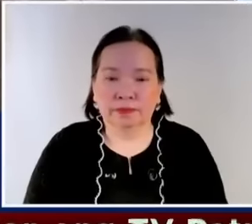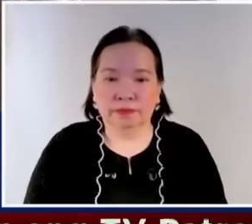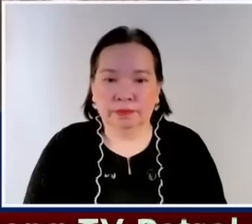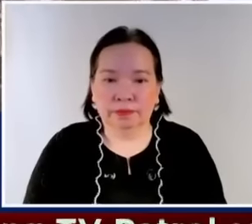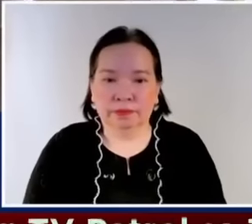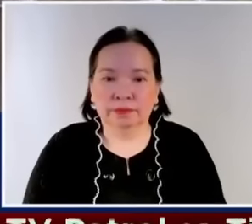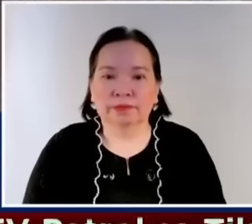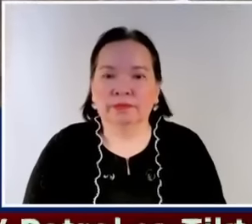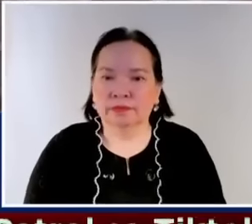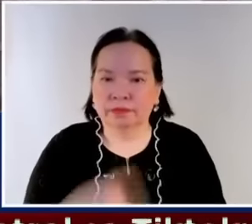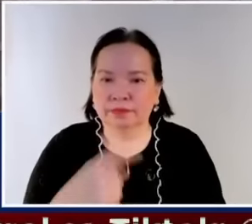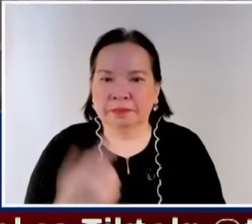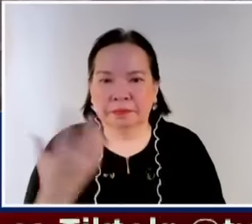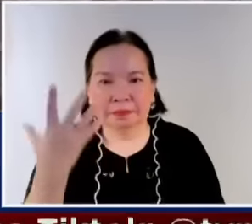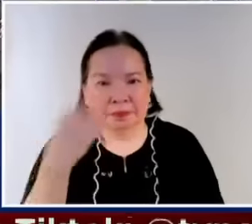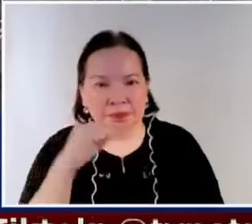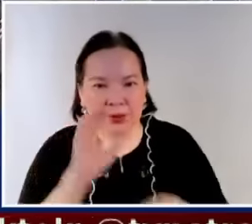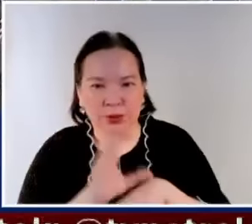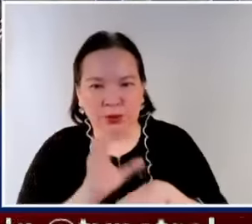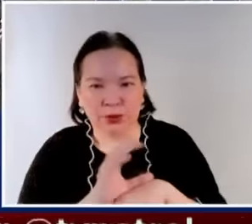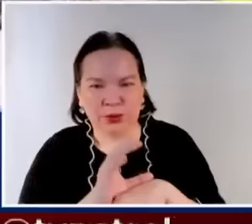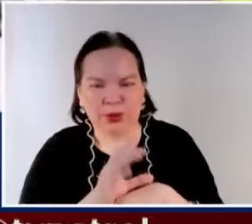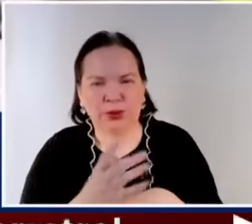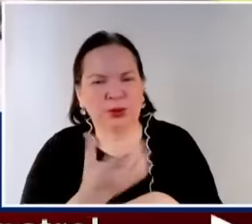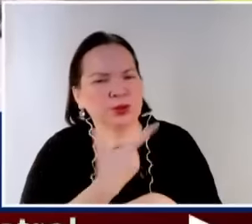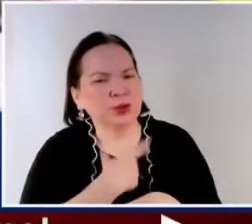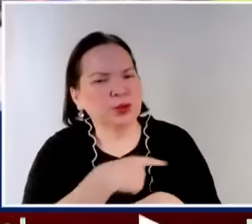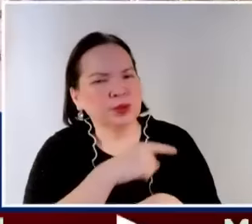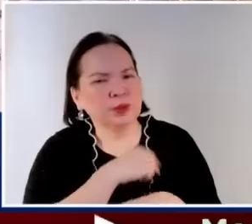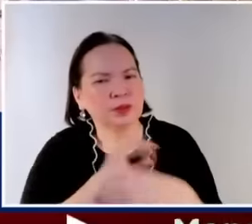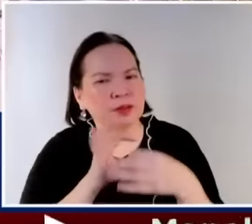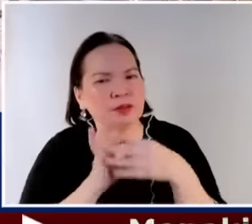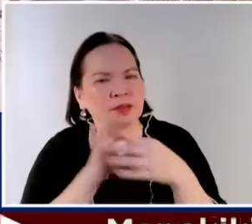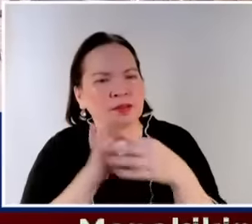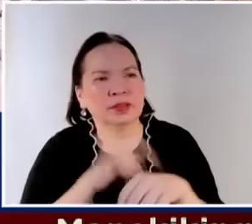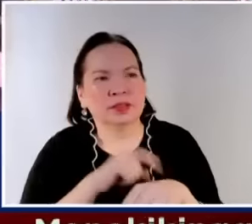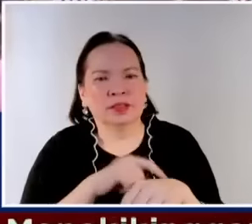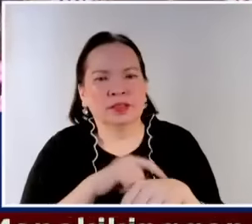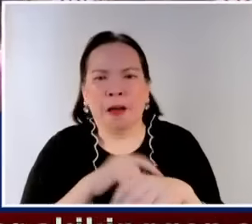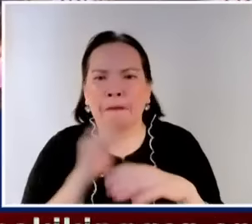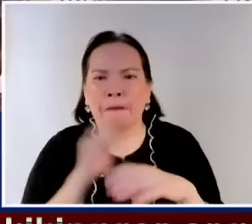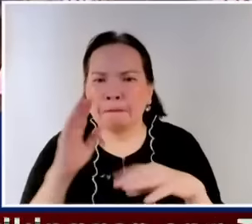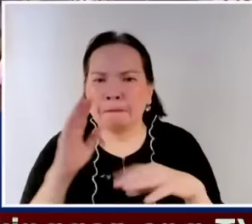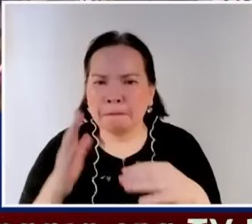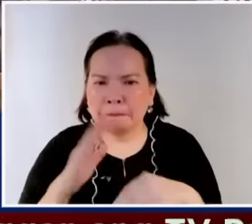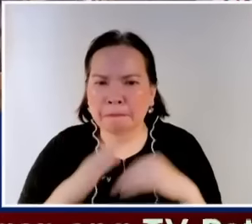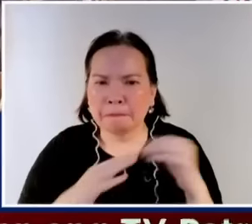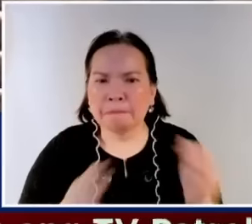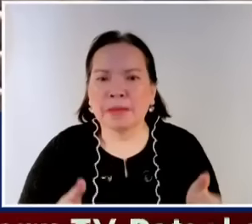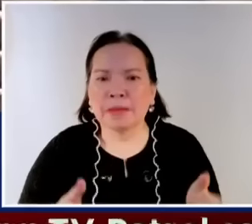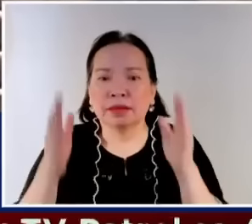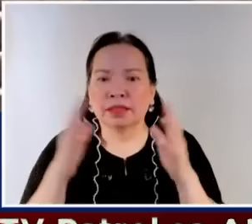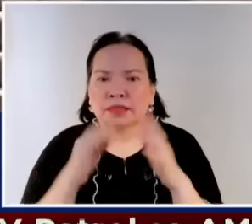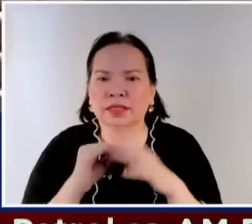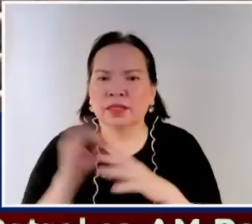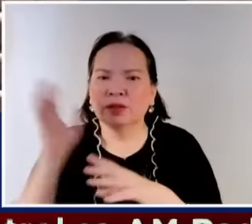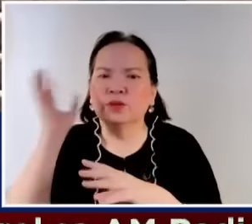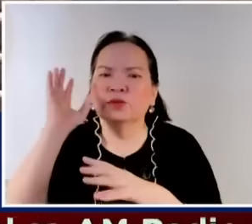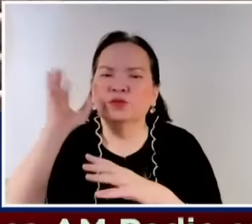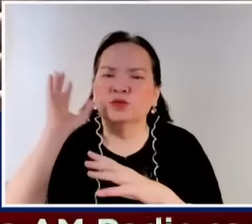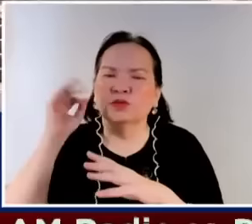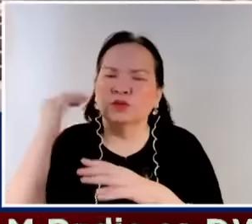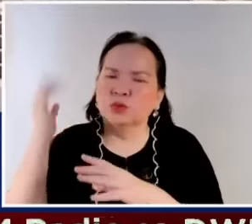Magagandang simbahan, Spanish-style buildings, at iconic na kalesa. Ilan lang yan sa mga dahilan kung bakit